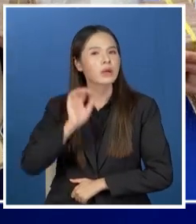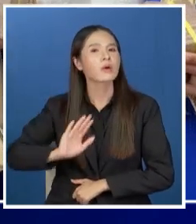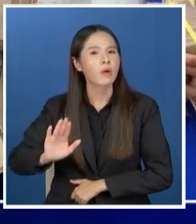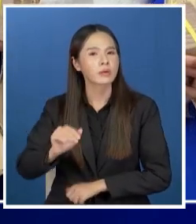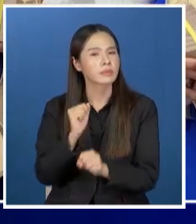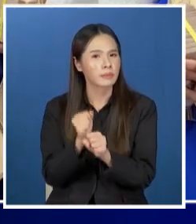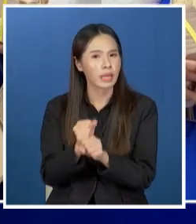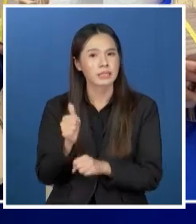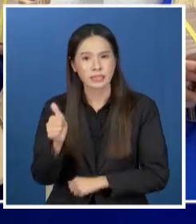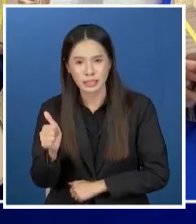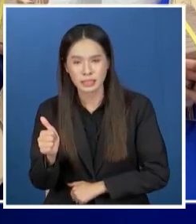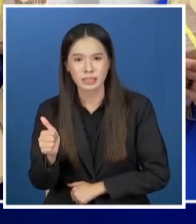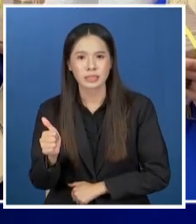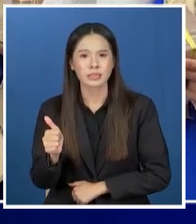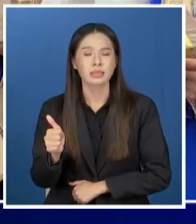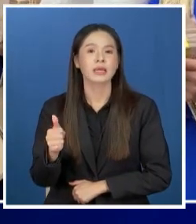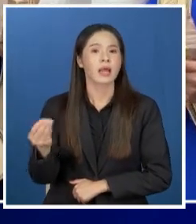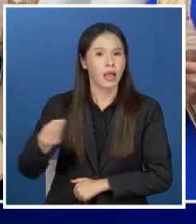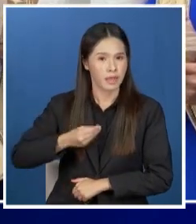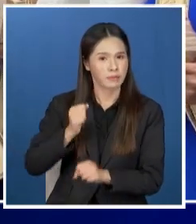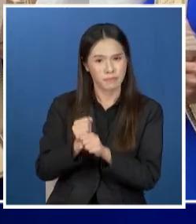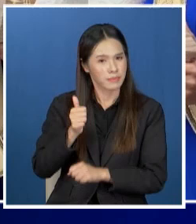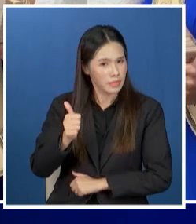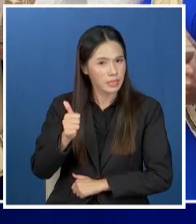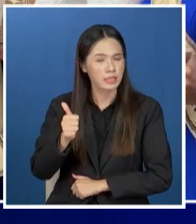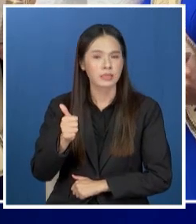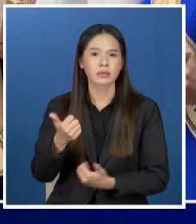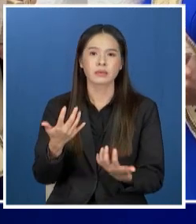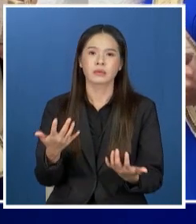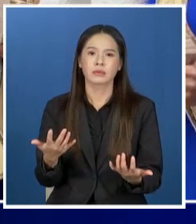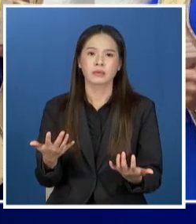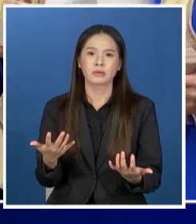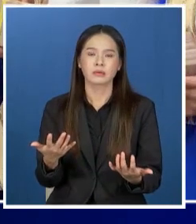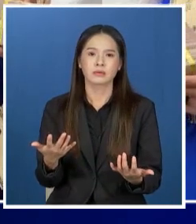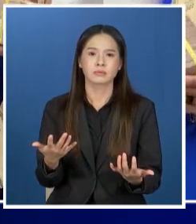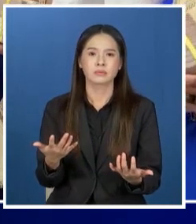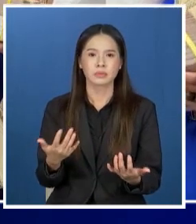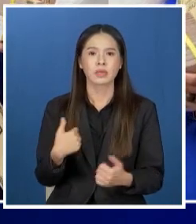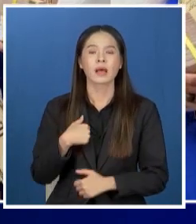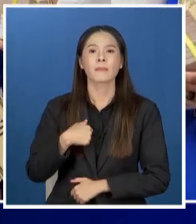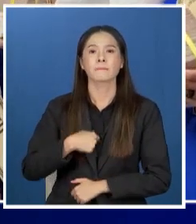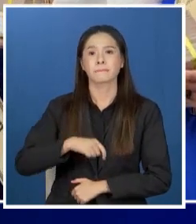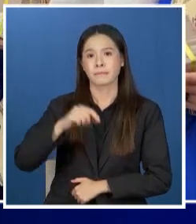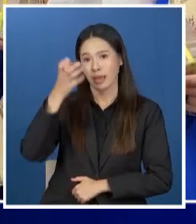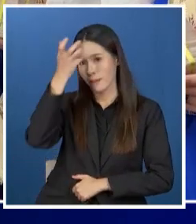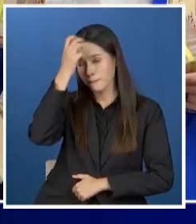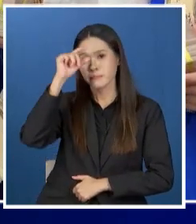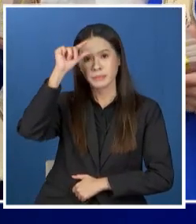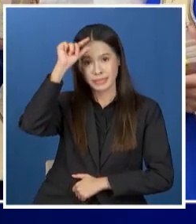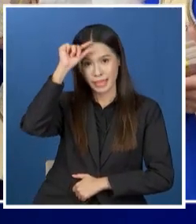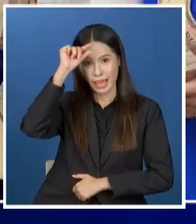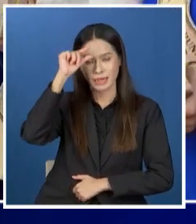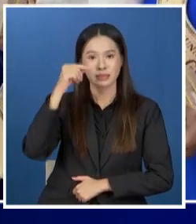าสิ่งที่ดีที่สุดมันต้องออกมาดีที่สุดรวมถึงทางมิสแกรนด์ก็เป็นครั้งแรก